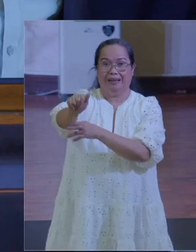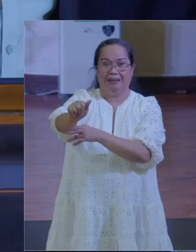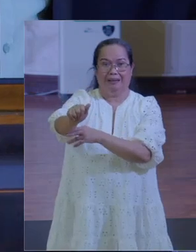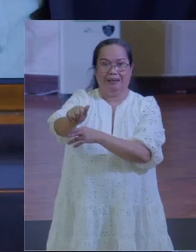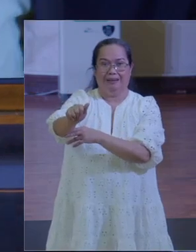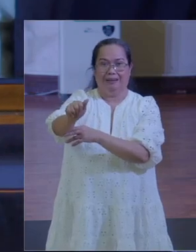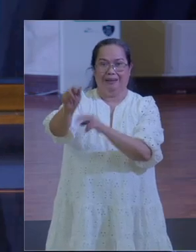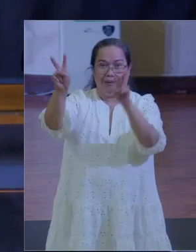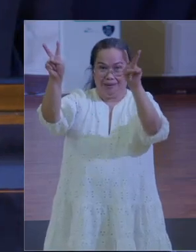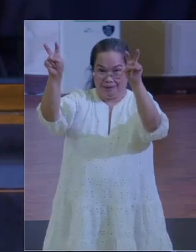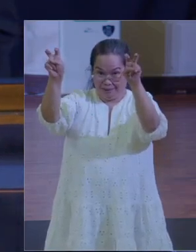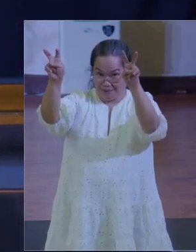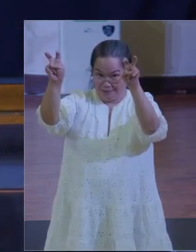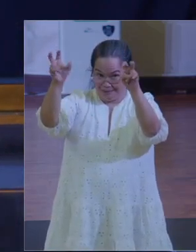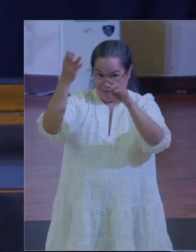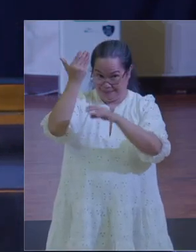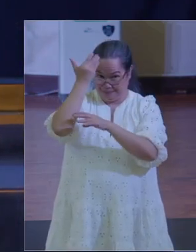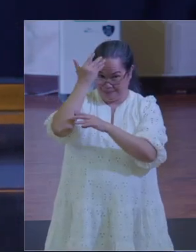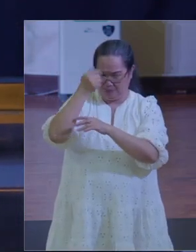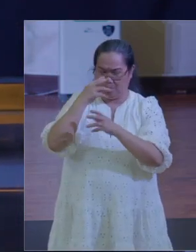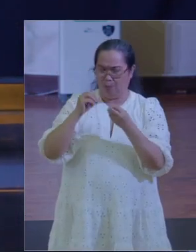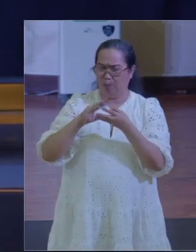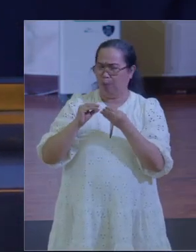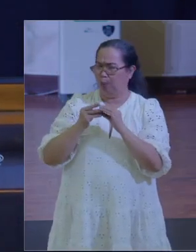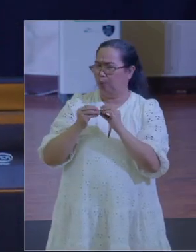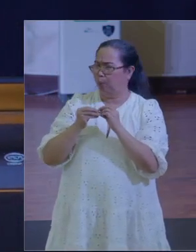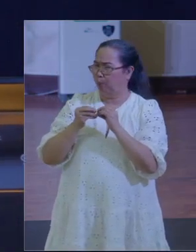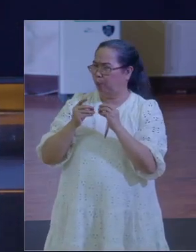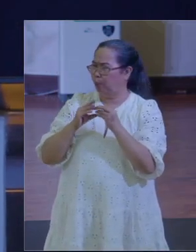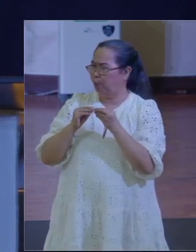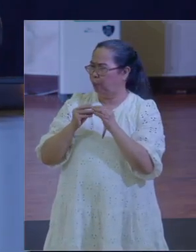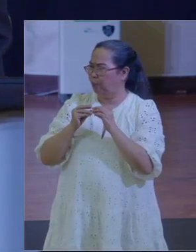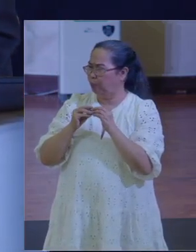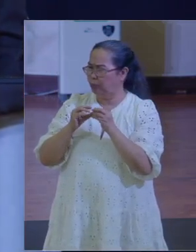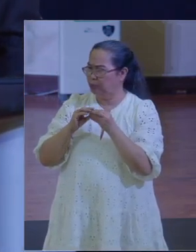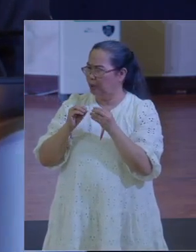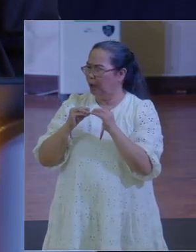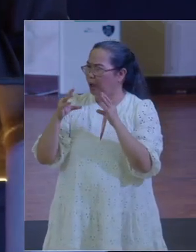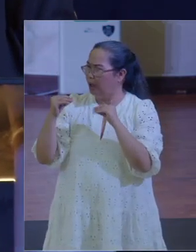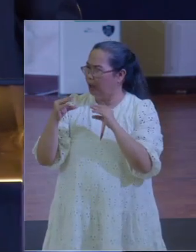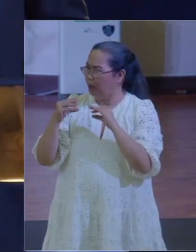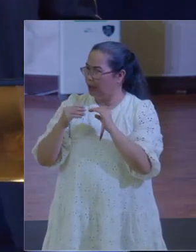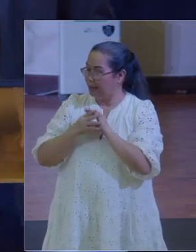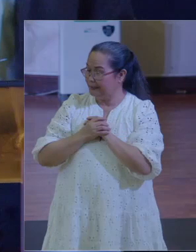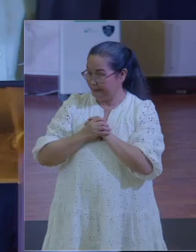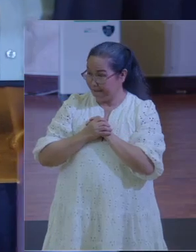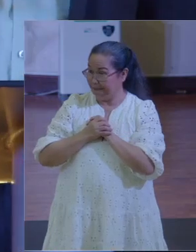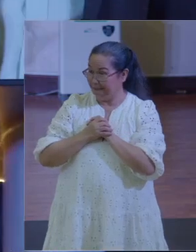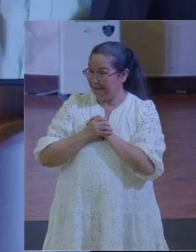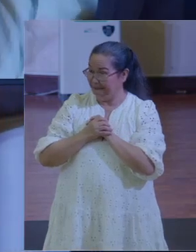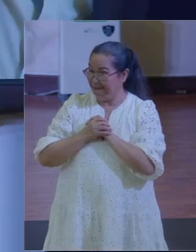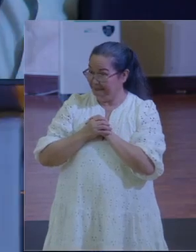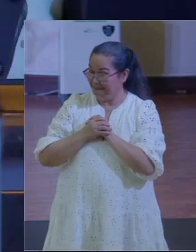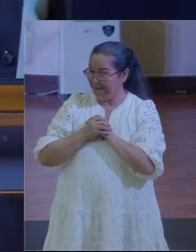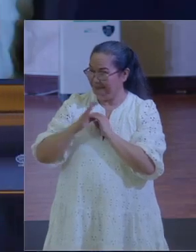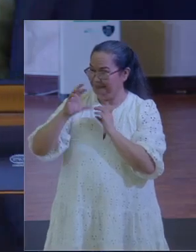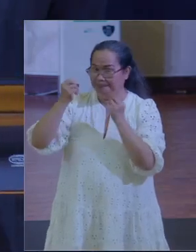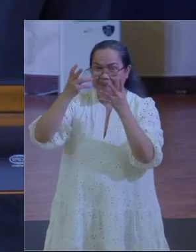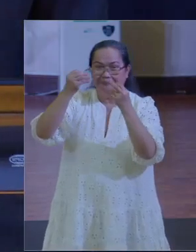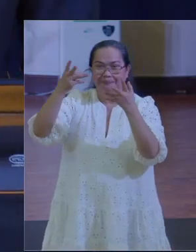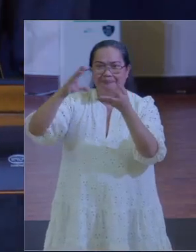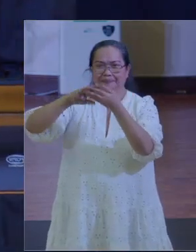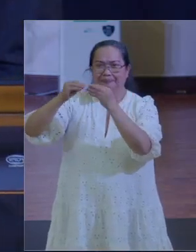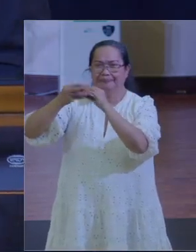daw. So ang daming kwento. Pag ganyang marami ng kwento, alam ko na yung susunod. So sa dami ng